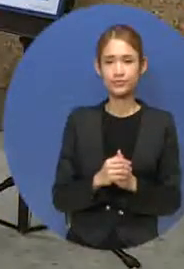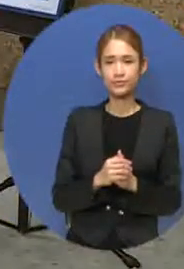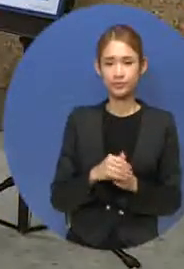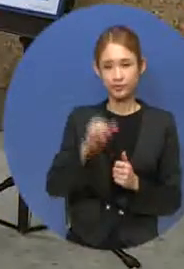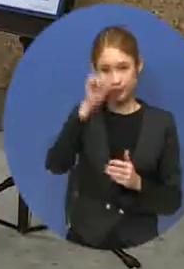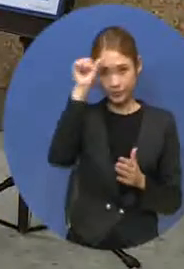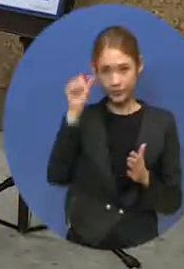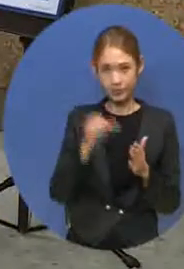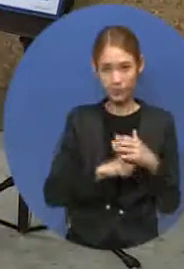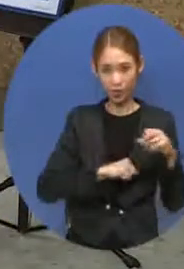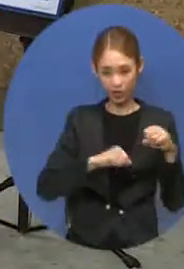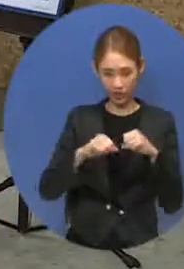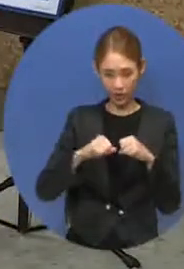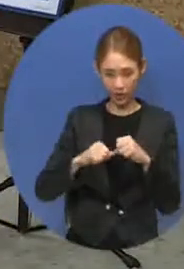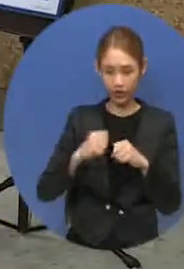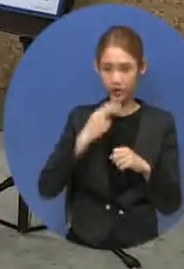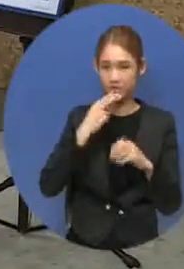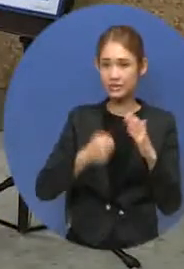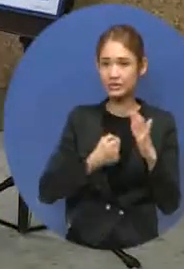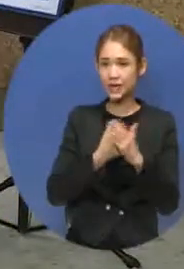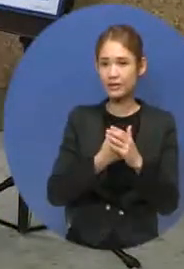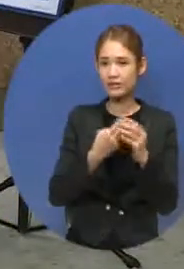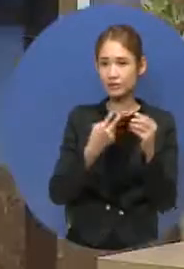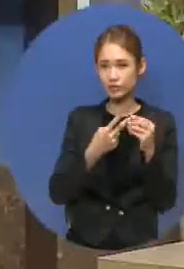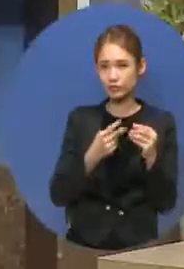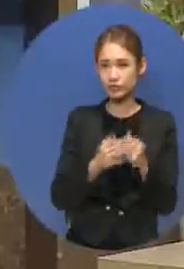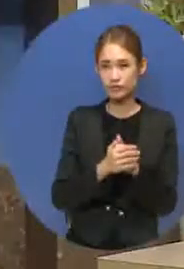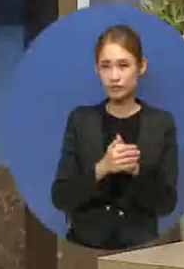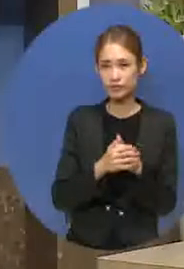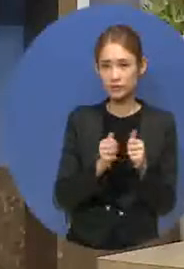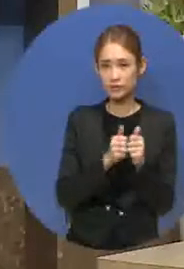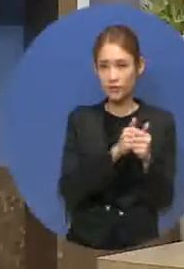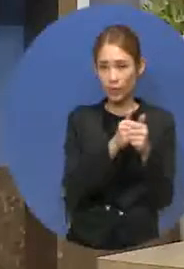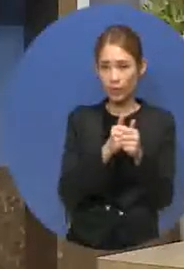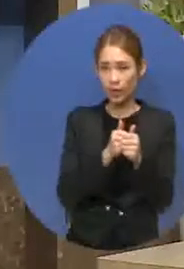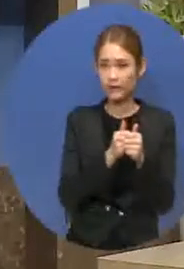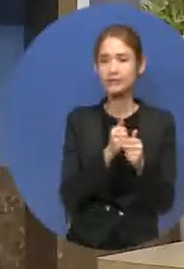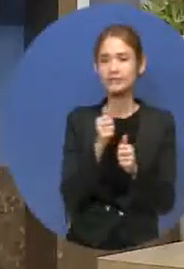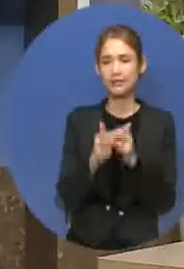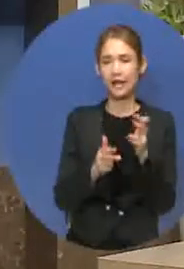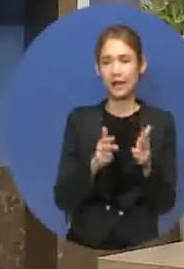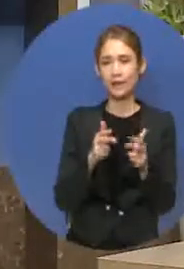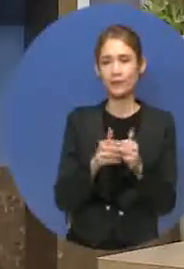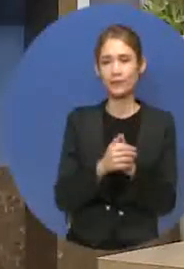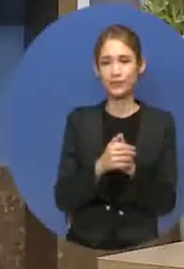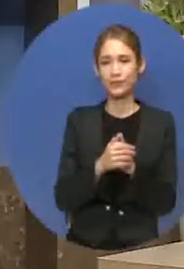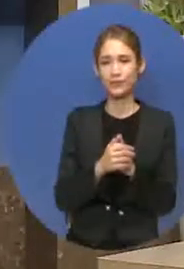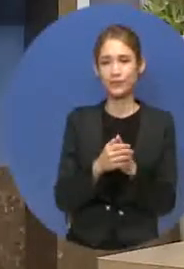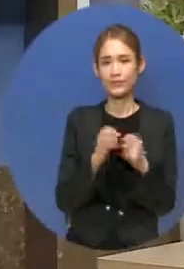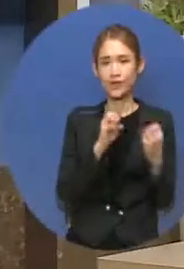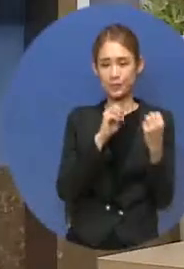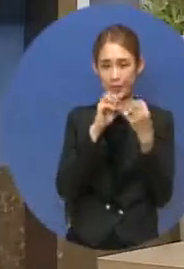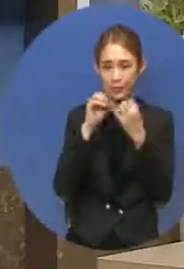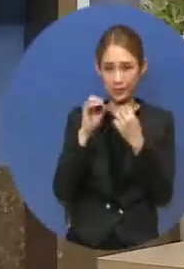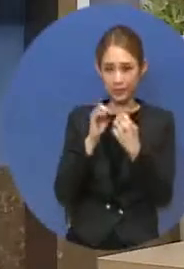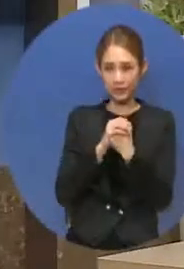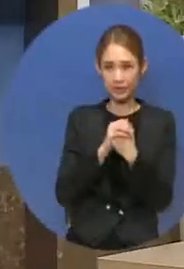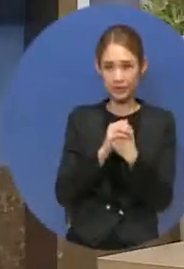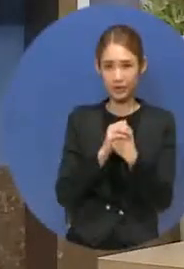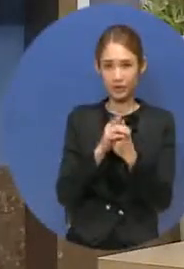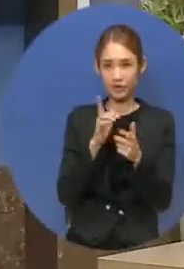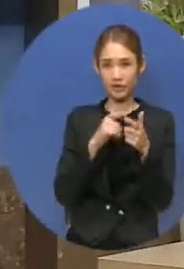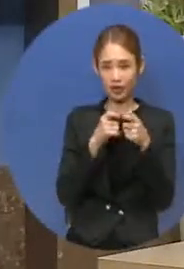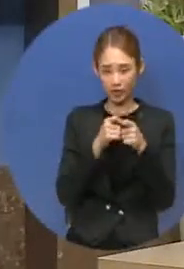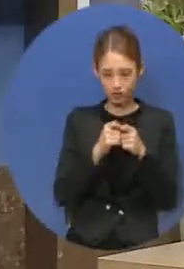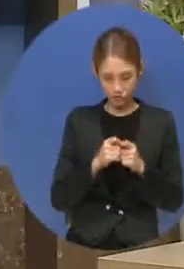평생 활동, 그리고 챌린지2, 그리고 동행서까지 하고 계시는데, 그럼 이제 얘기를 나누면서 차근차근